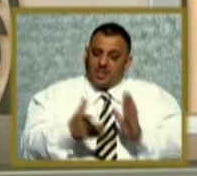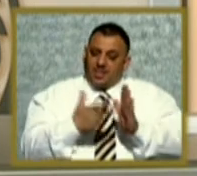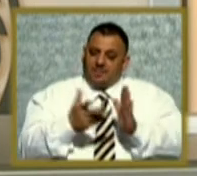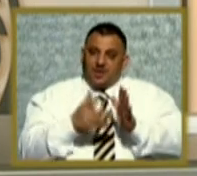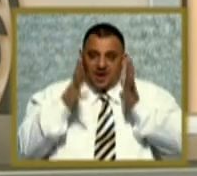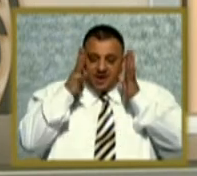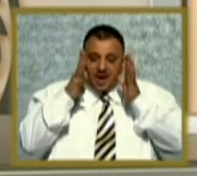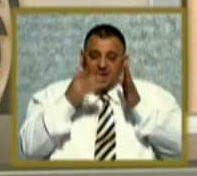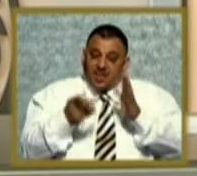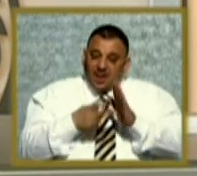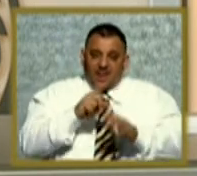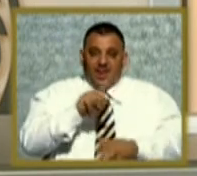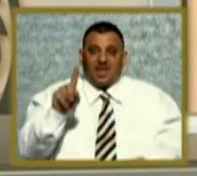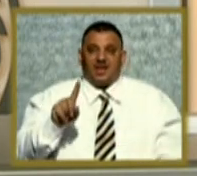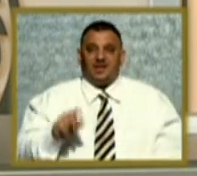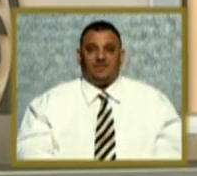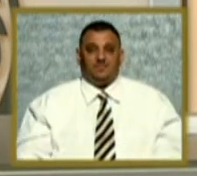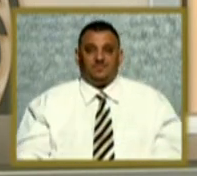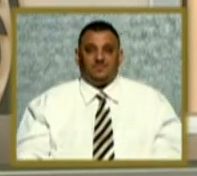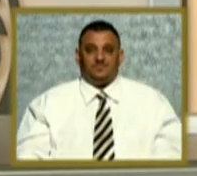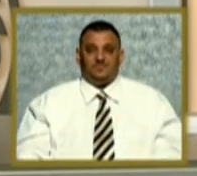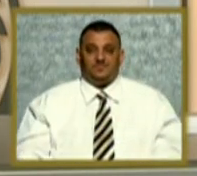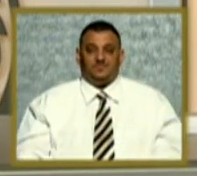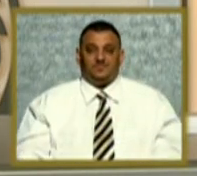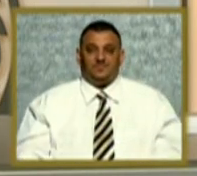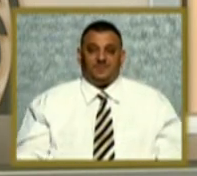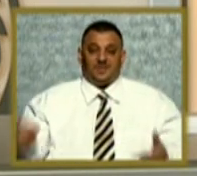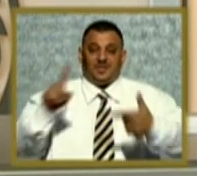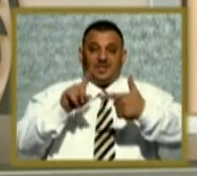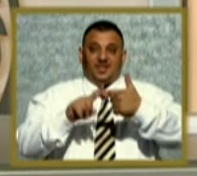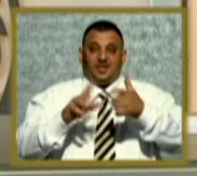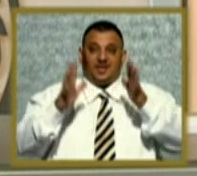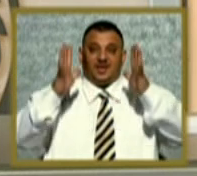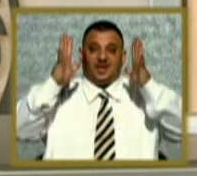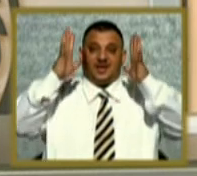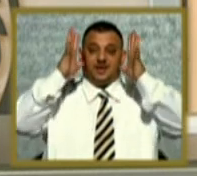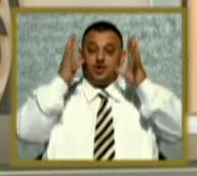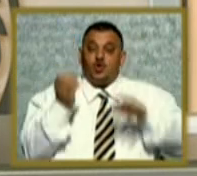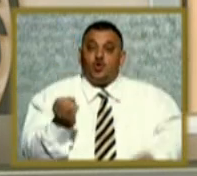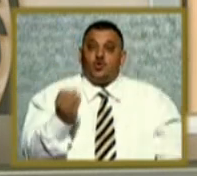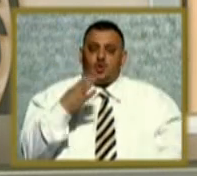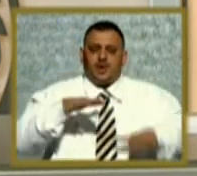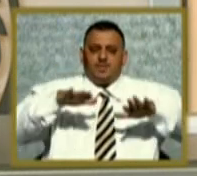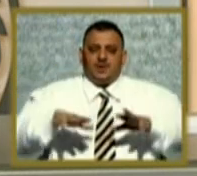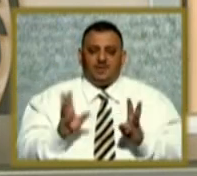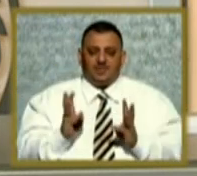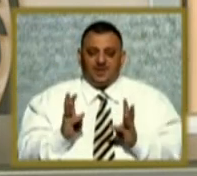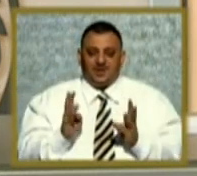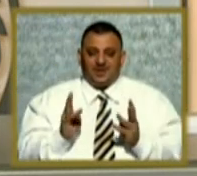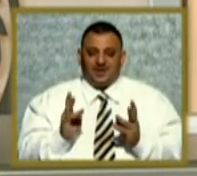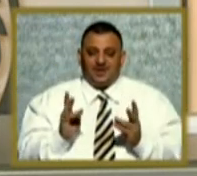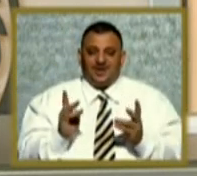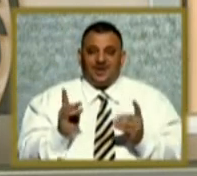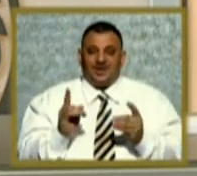الصلاة ولا تقضي. بارك الله فيك. حنان تقول: إذا صلى الإنسان الفجر ثم جلس يذكر الله جل وعلا،